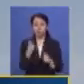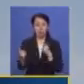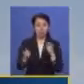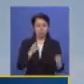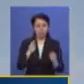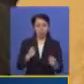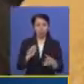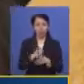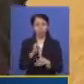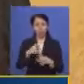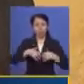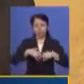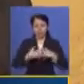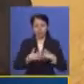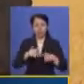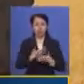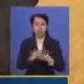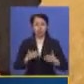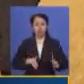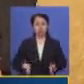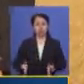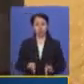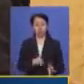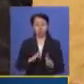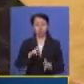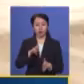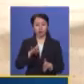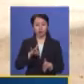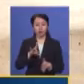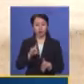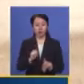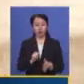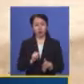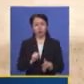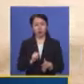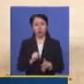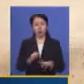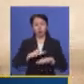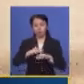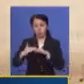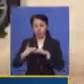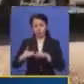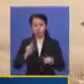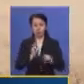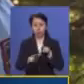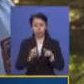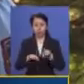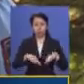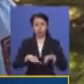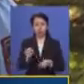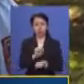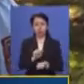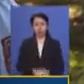горюче-смазочных материалов, запчастей и гербицидов. Трассы, дороги к элеваторам и хлебоприемным пунктам полеводческим бригадам контролируются автопатрулями.